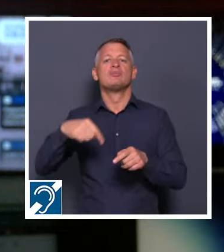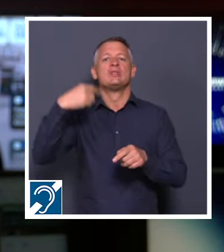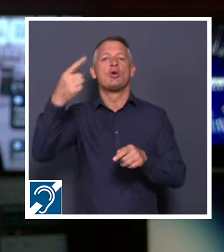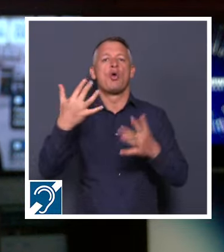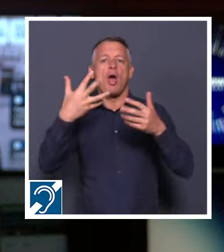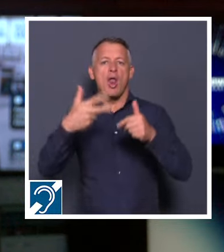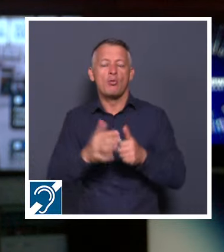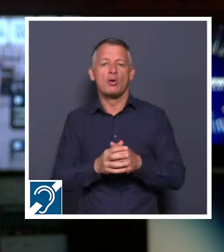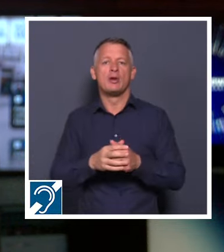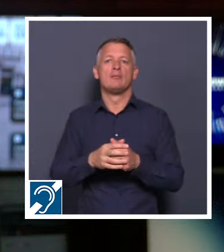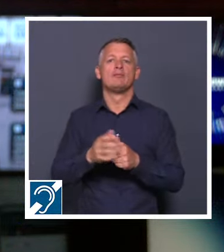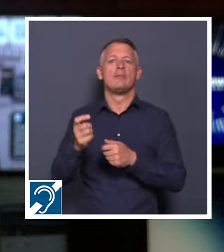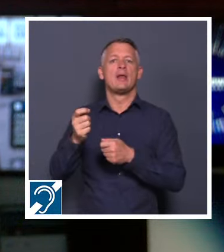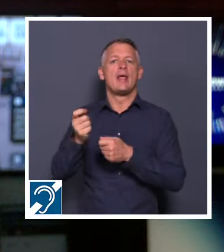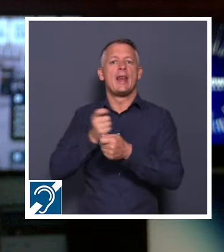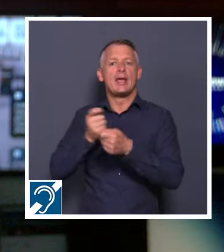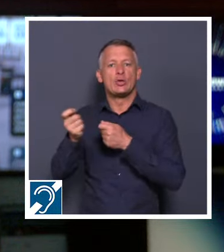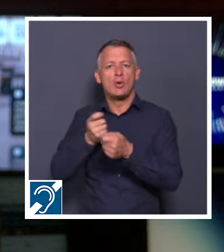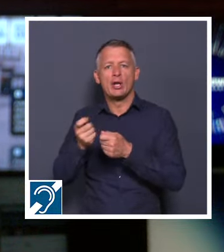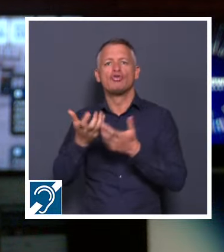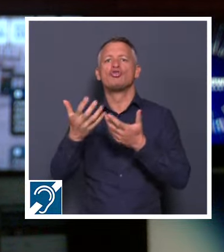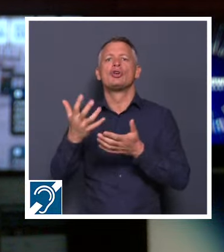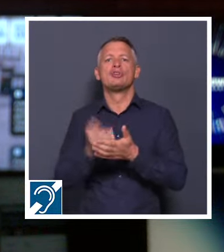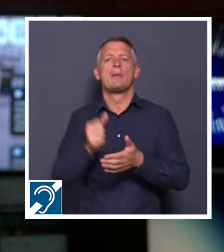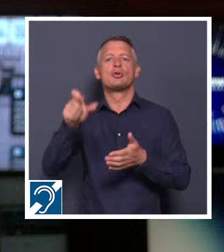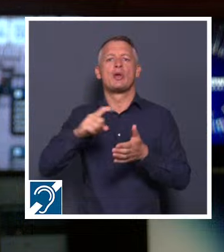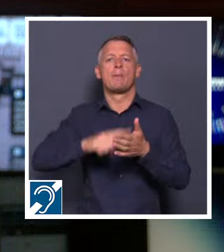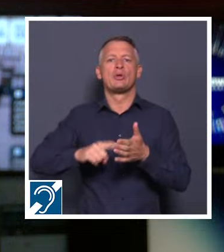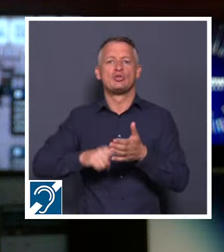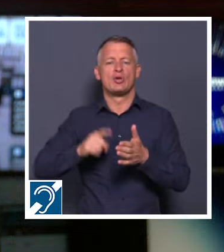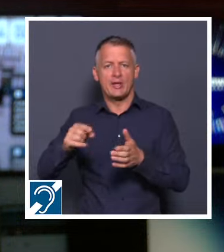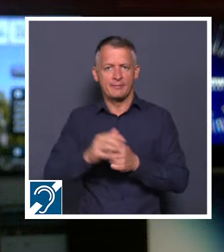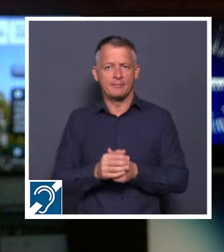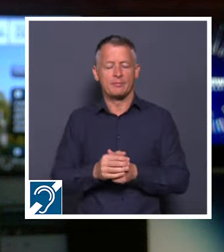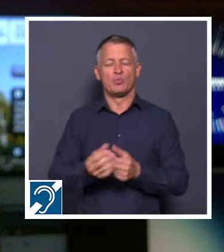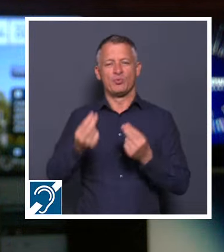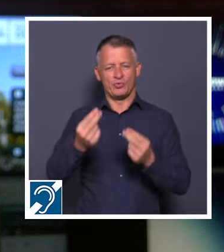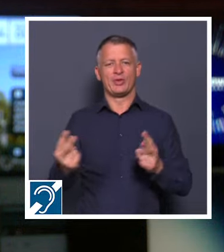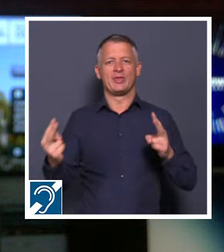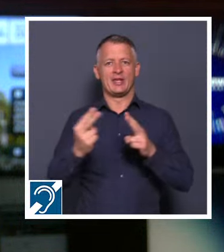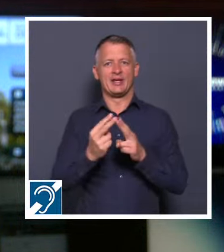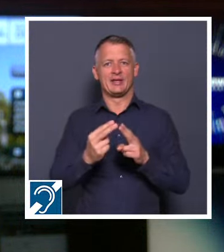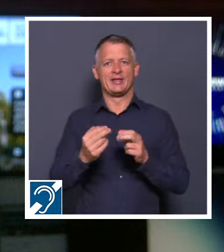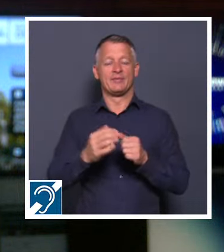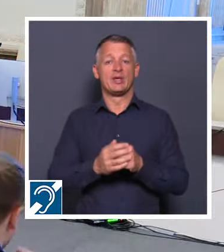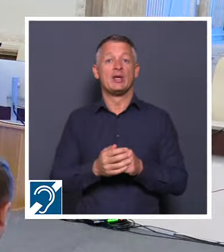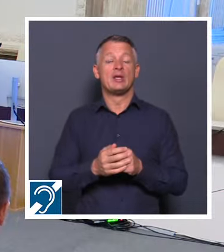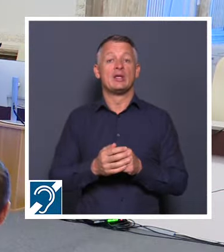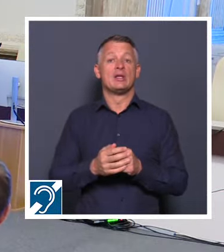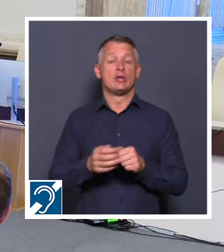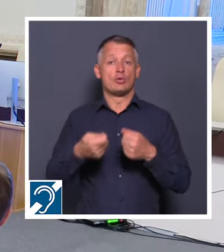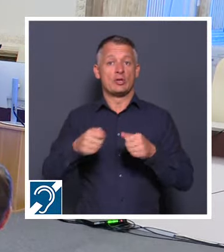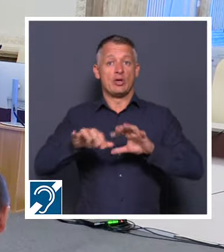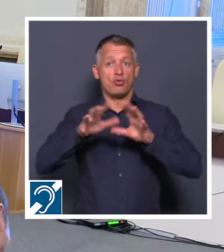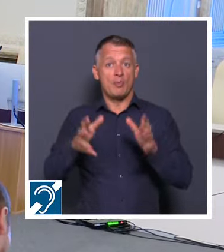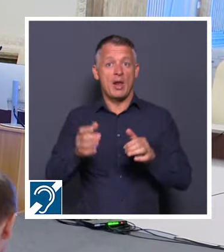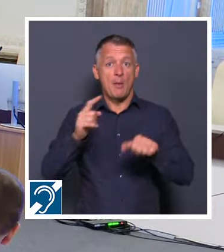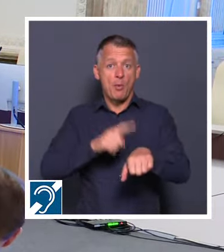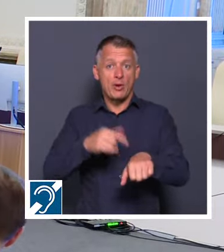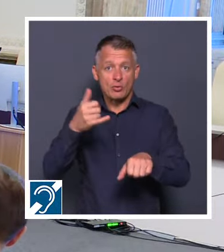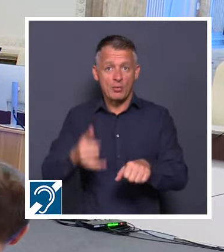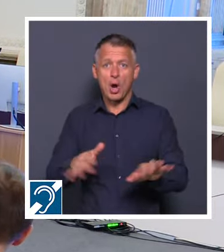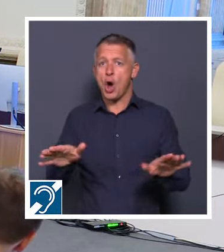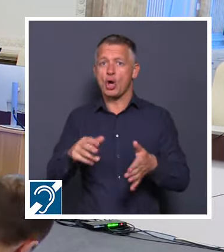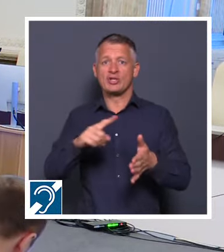ce câștigă un pensionar în urma acestei măsuri? Bun găsit tuturor! În momentul de față, după cum bine știți, orice